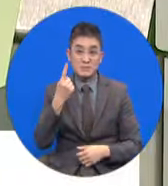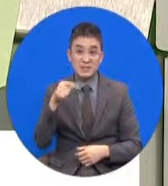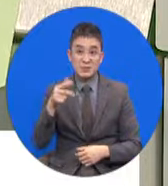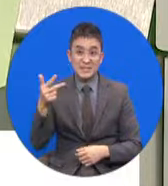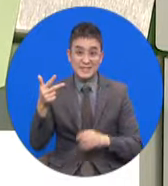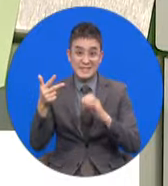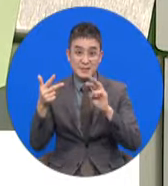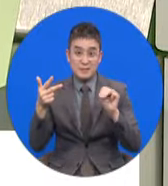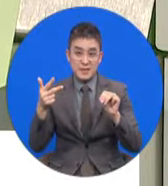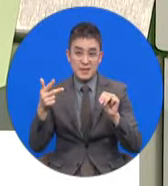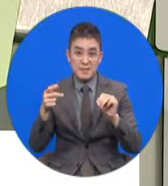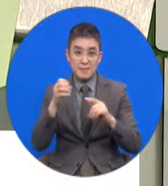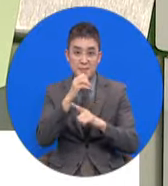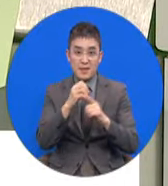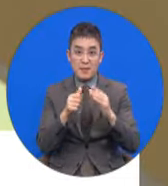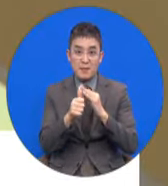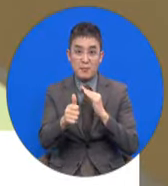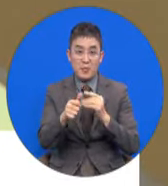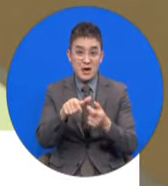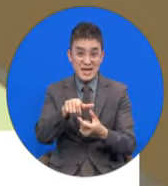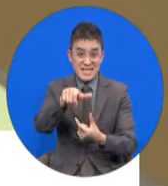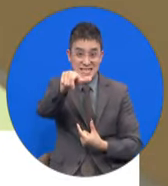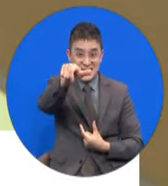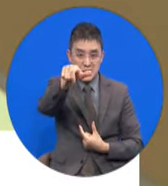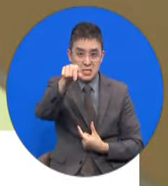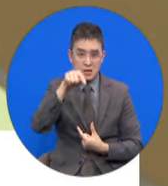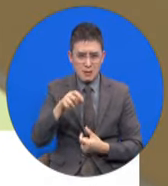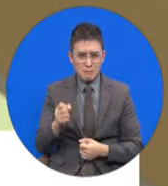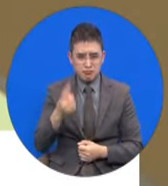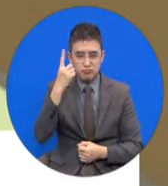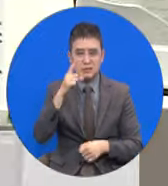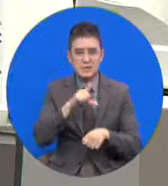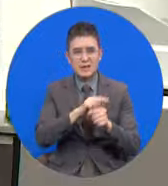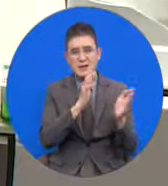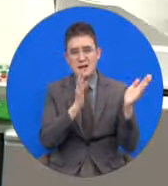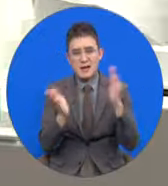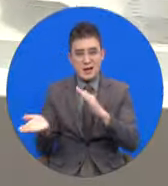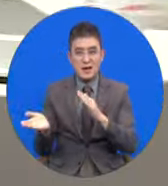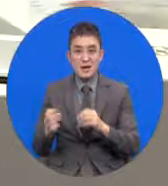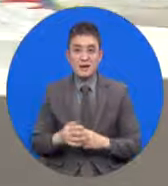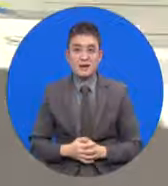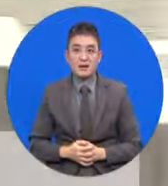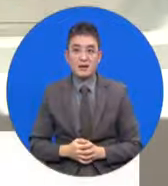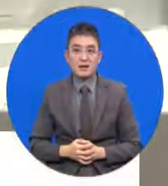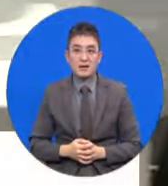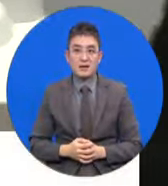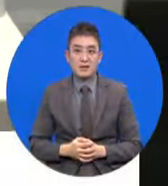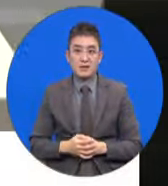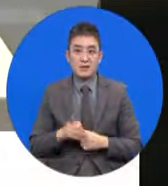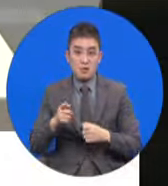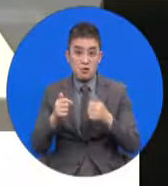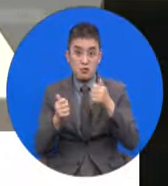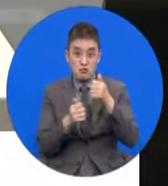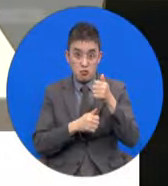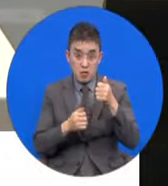51.7cm의 비례대표 투표용지도 개표 지연에 영향을 줄 전망입니다. 선관위가 도입한 신형